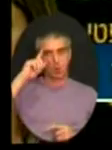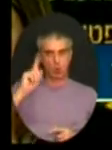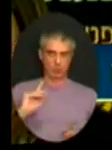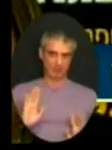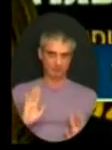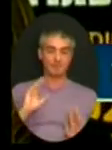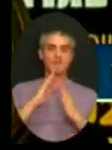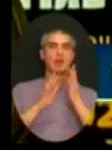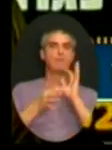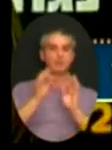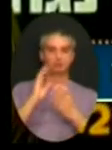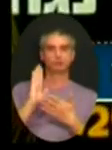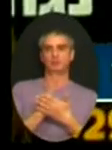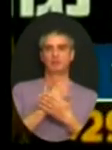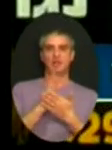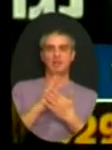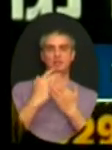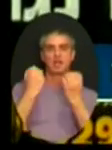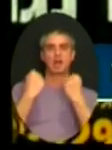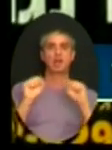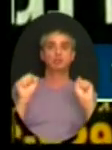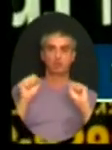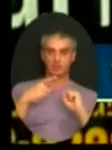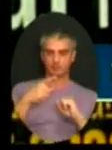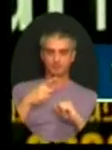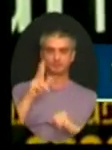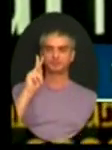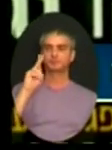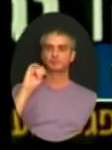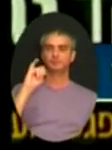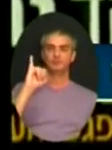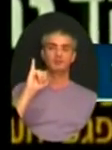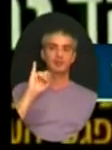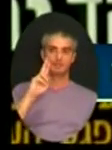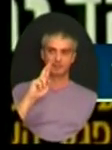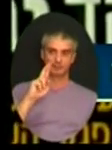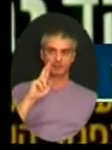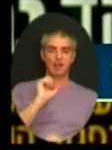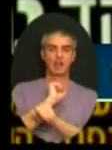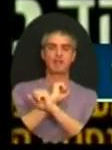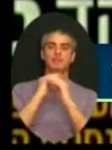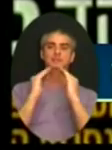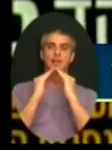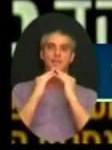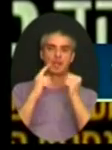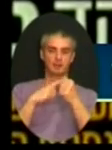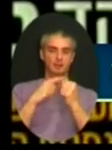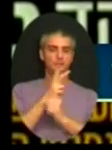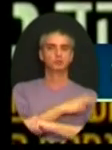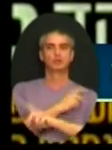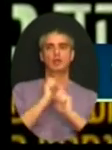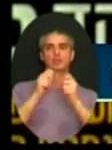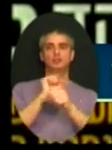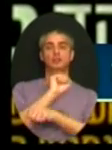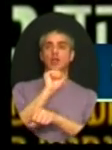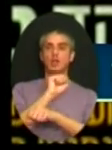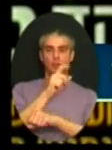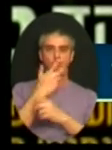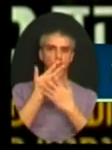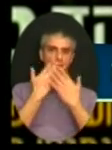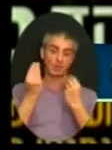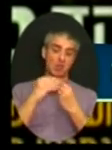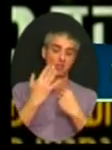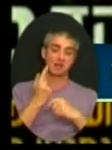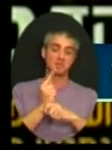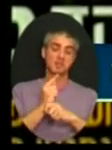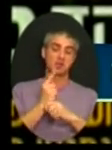בכל אופן, בית המשפט החליט לשחרר את קמיר למעצר בית. המשטרה הגישה ערעור שהתברר בעוד